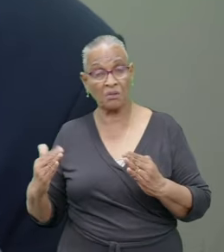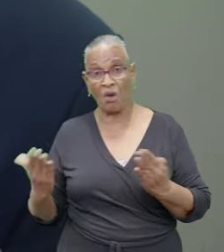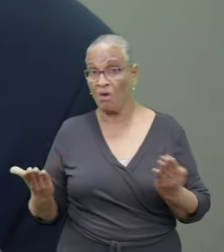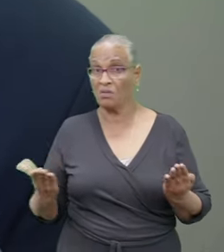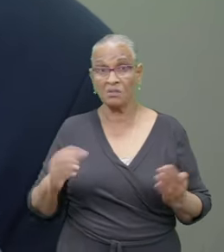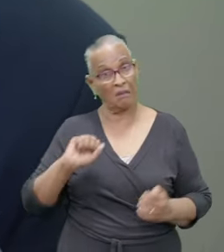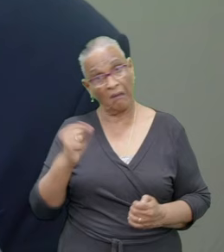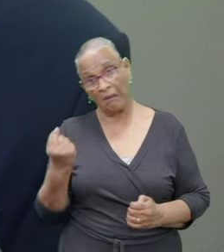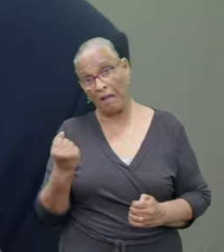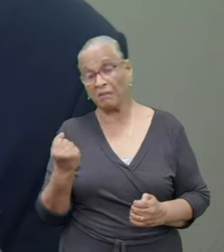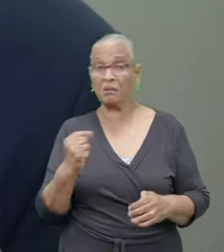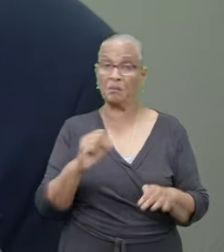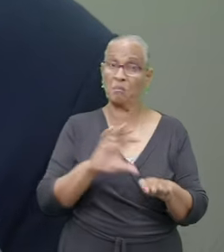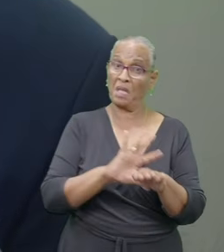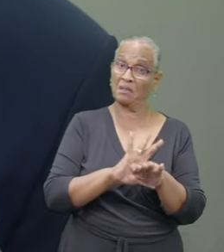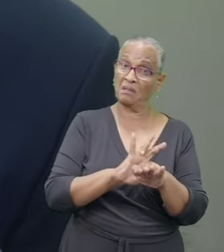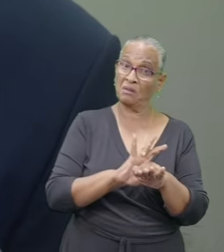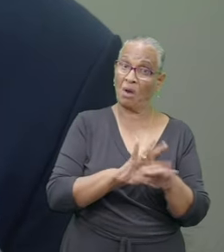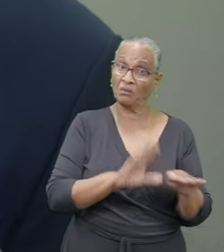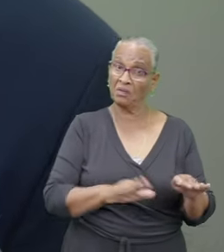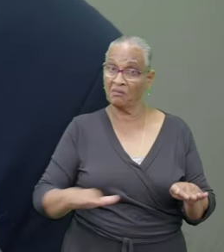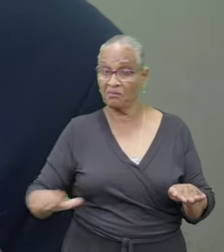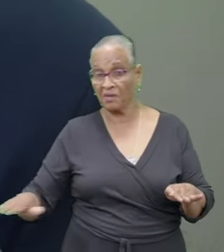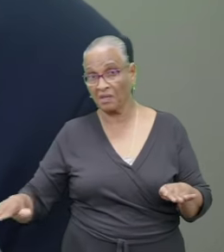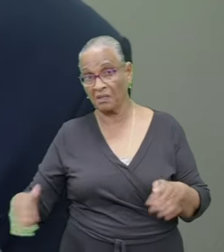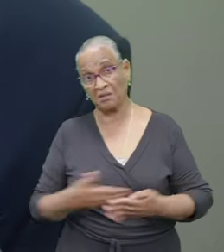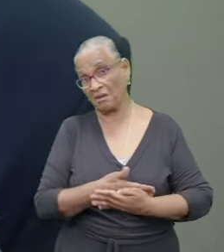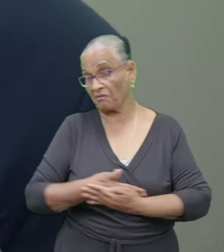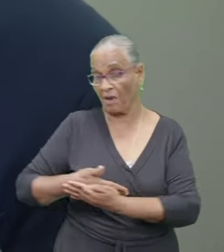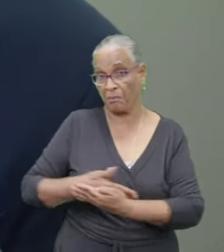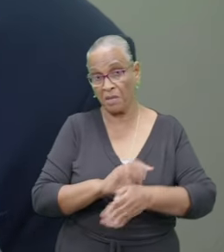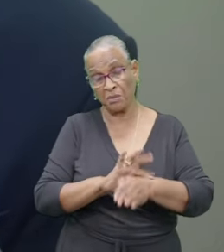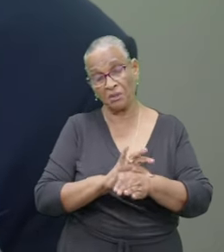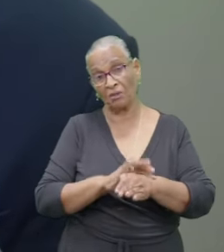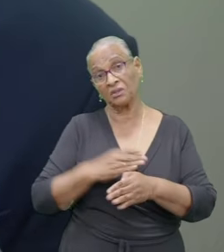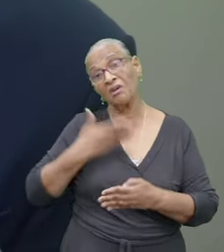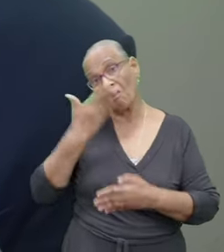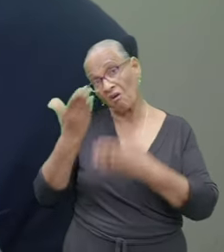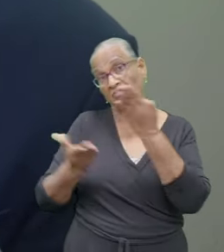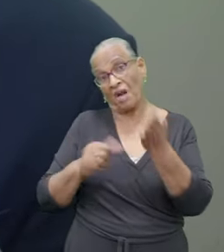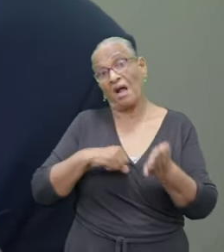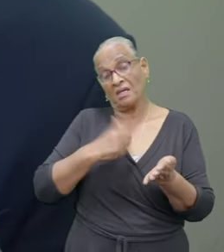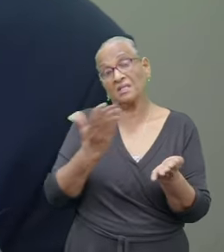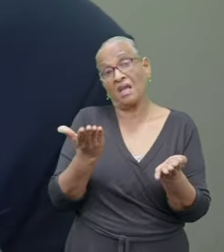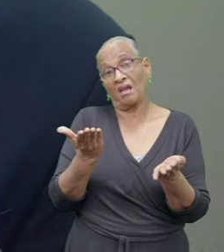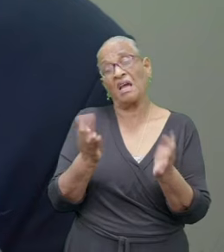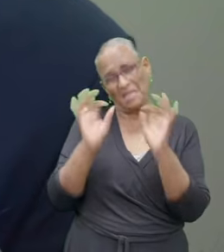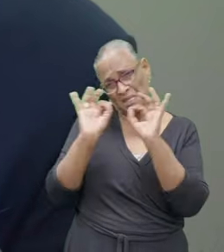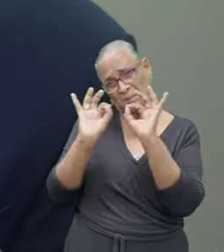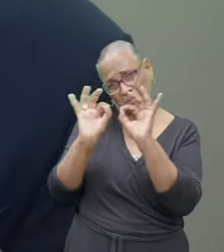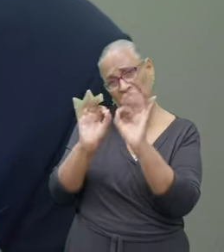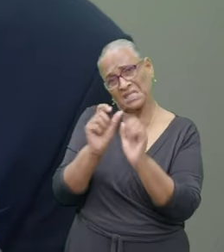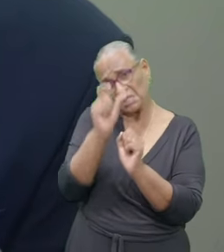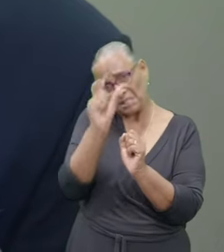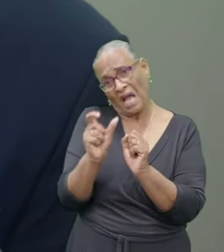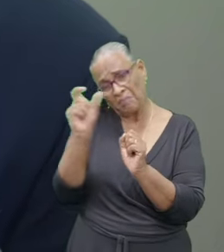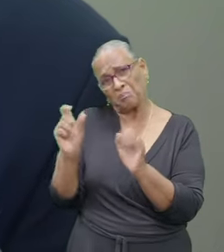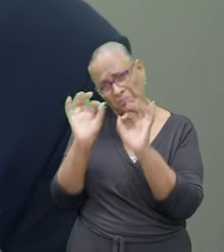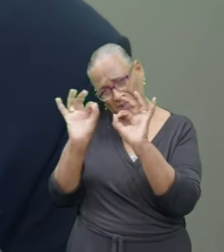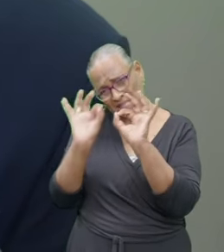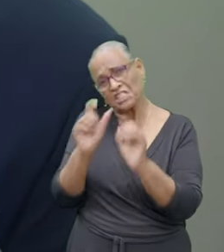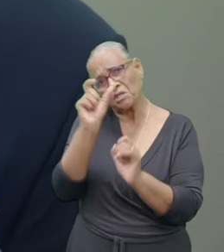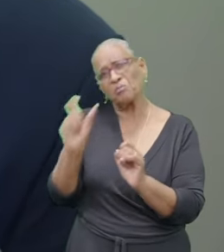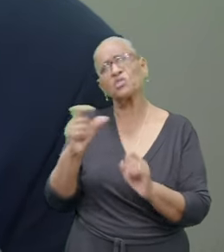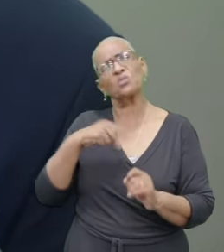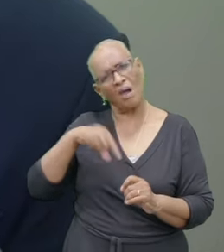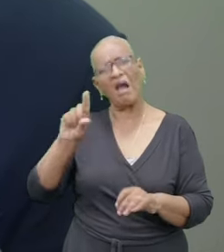met de kinderartsen. Maar het zou goed zijn als u deze specifieke vraag stelt aan de specifieke ter zake deskundigen. Die kunnen